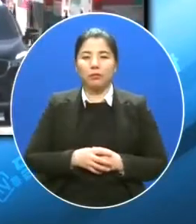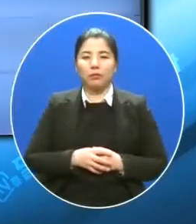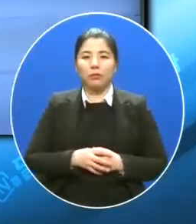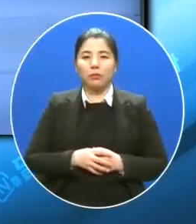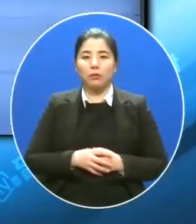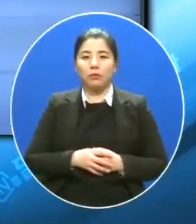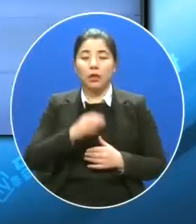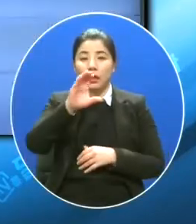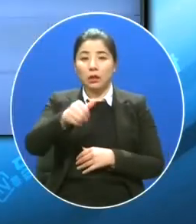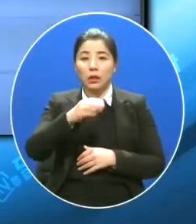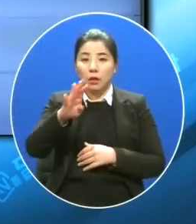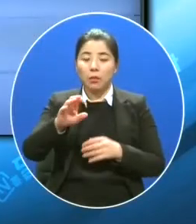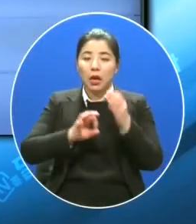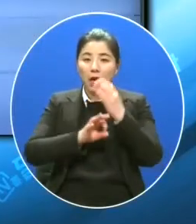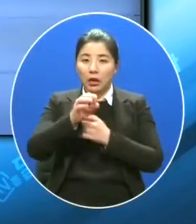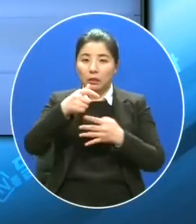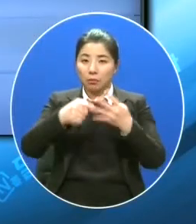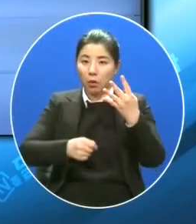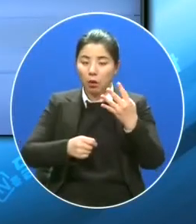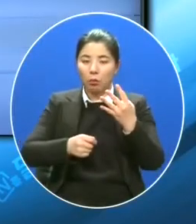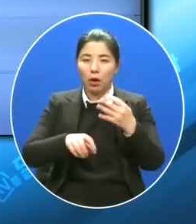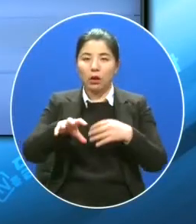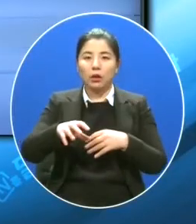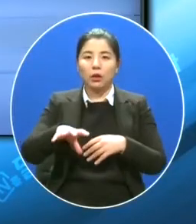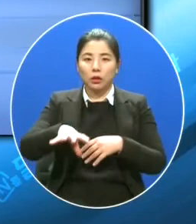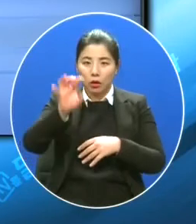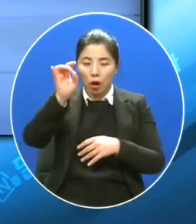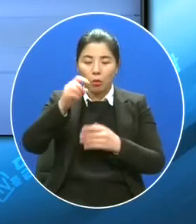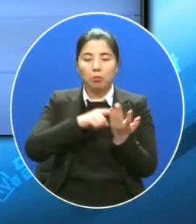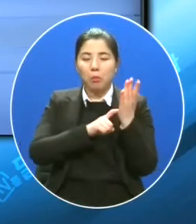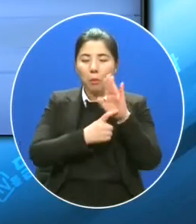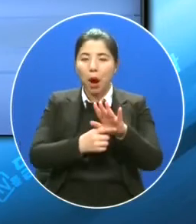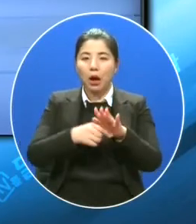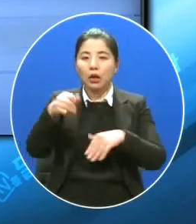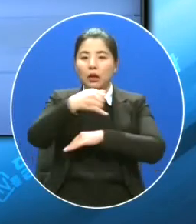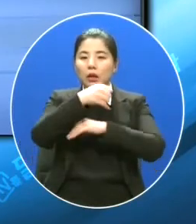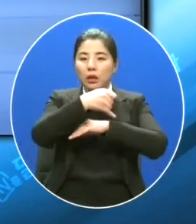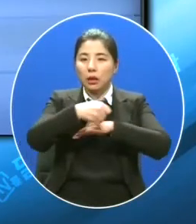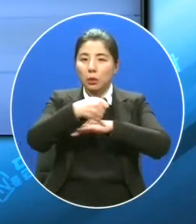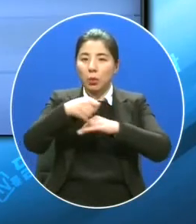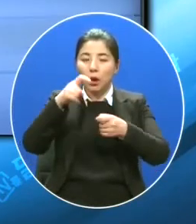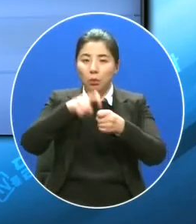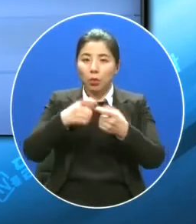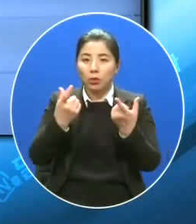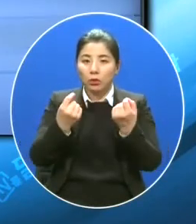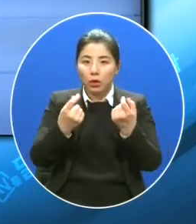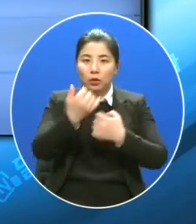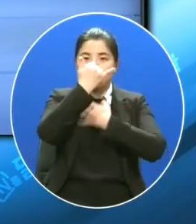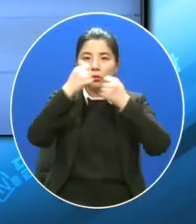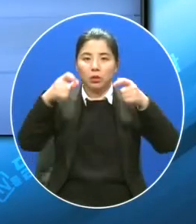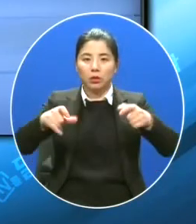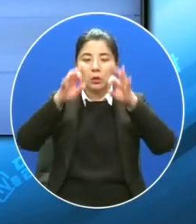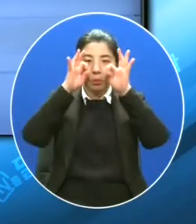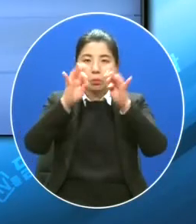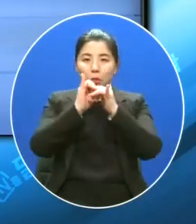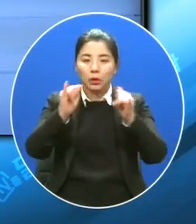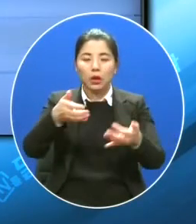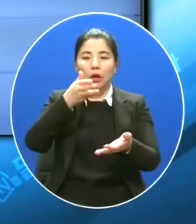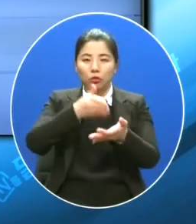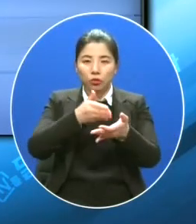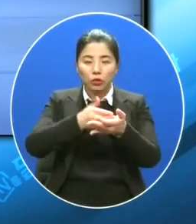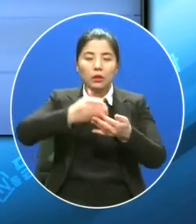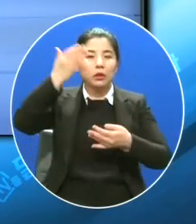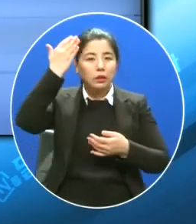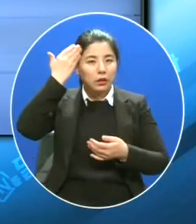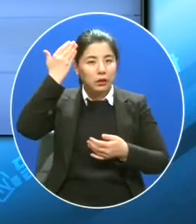일입니다. CJB 모닝와이드가 애초 천명한 기획의도처럼 충북 지역 시청자에게